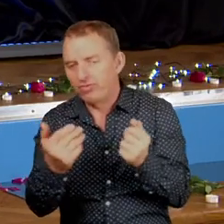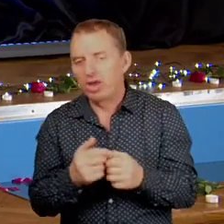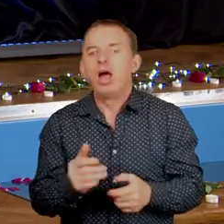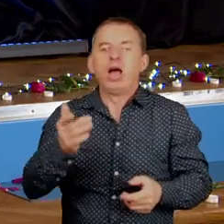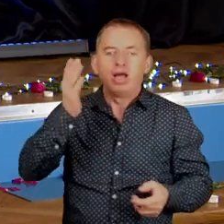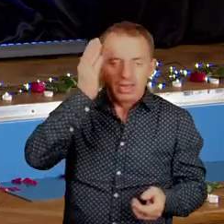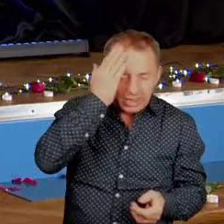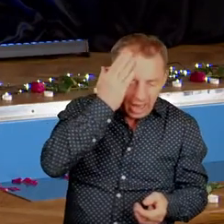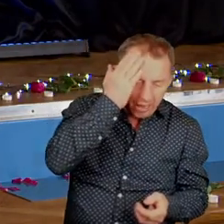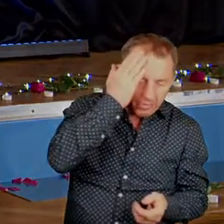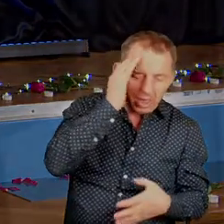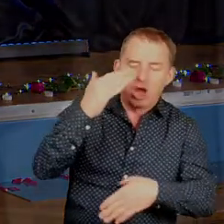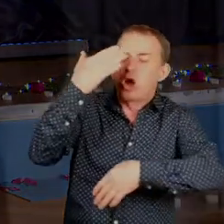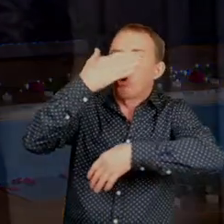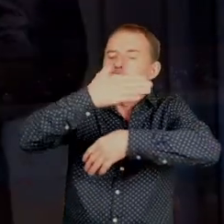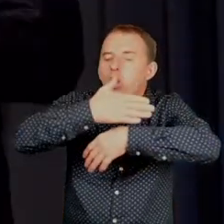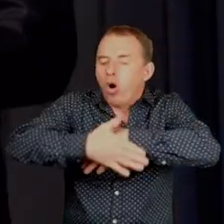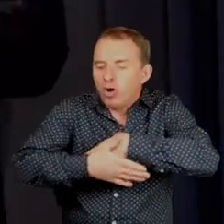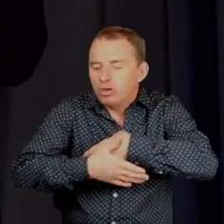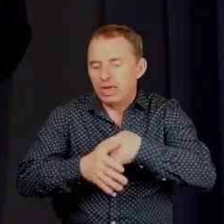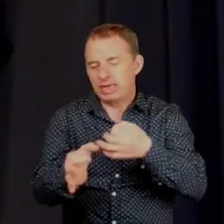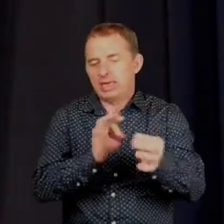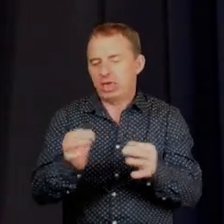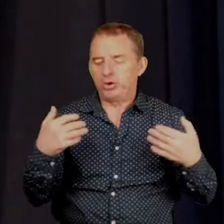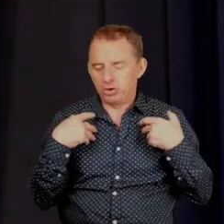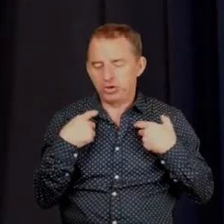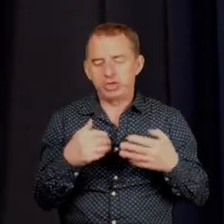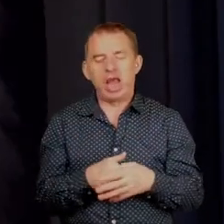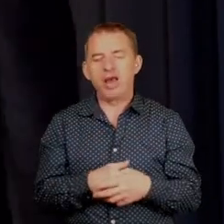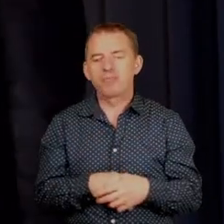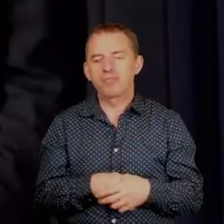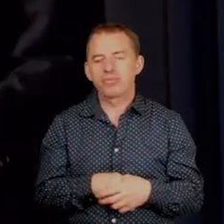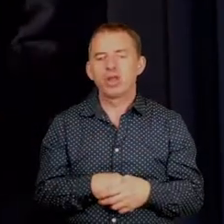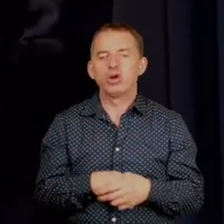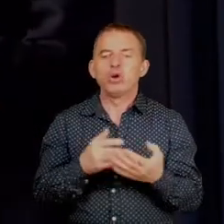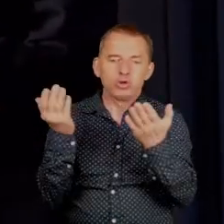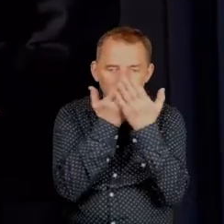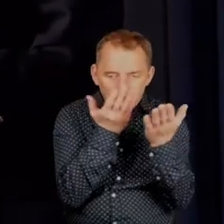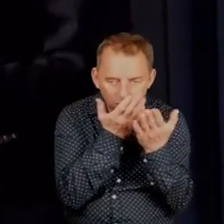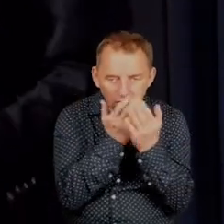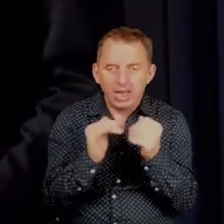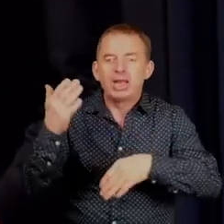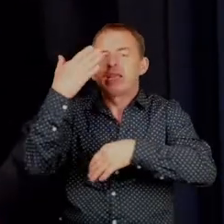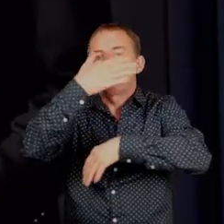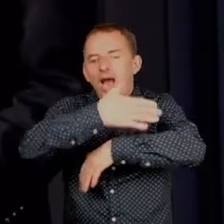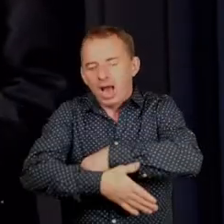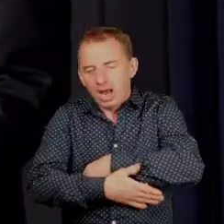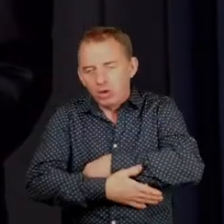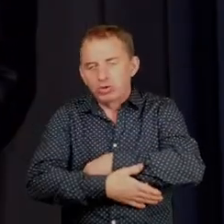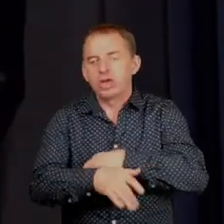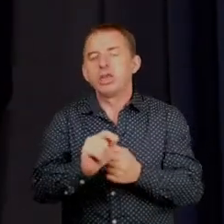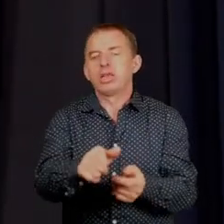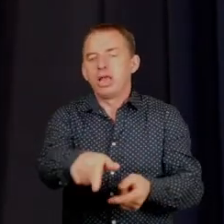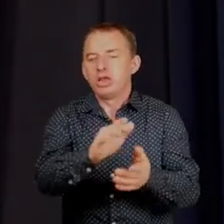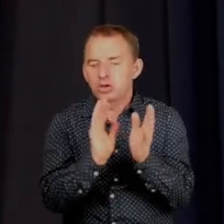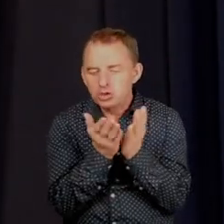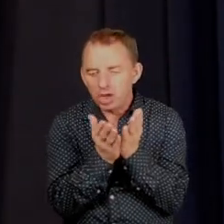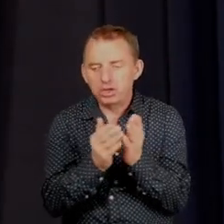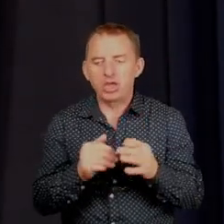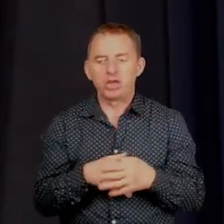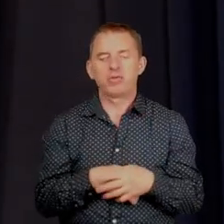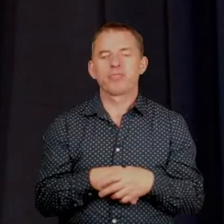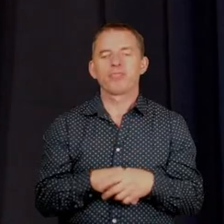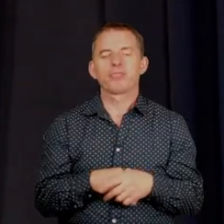znamy koniec tej historii. We've read the end of the book. Czytaliśmy zakończenie księgi. And the end is a